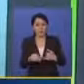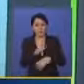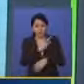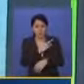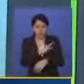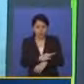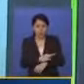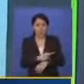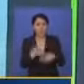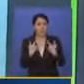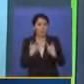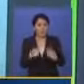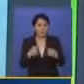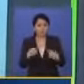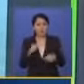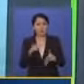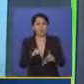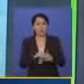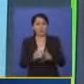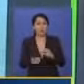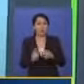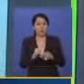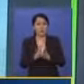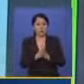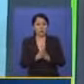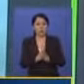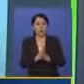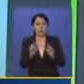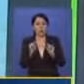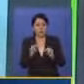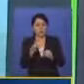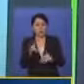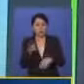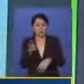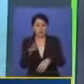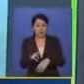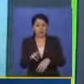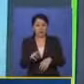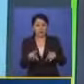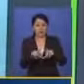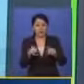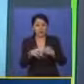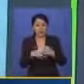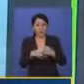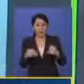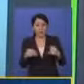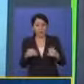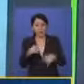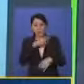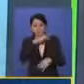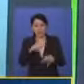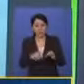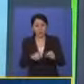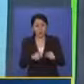қолдану не болмаса сату үшін құжаттарды дұрыстап беруді сұраймын. Ал шын мәнінде еуразиялық компания менің жер учаскемнен бірнеше метр алшақта